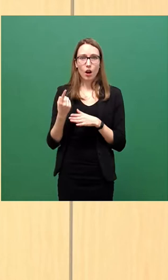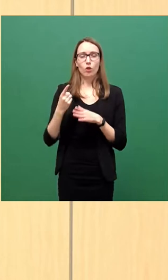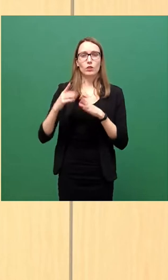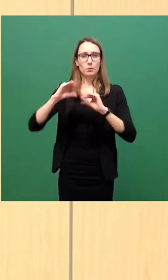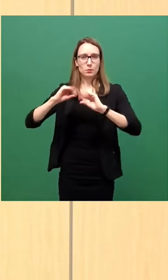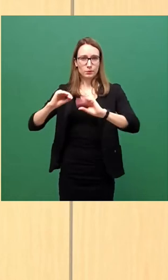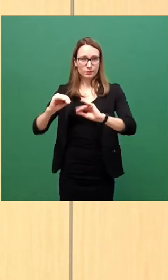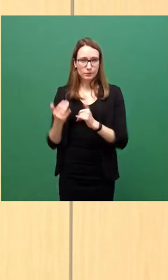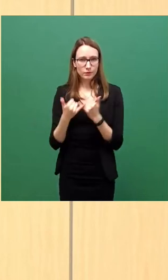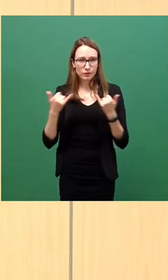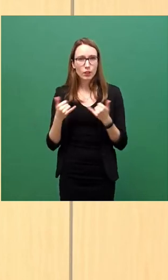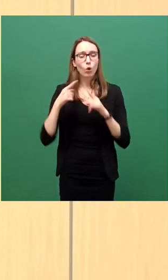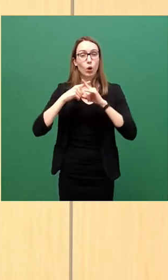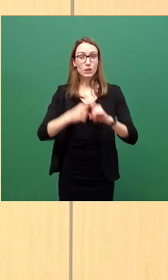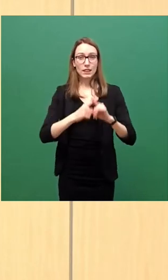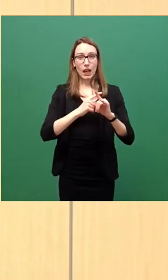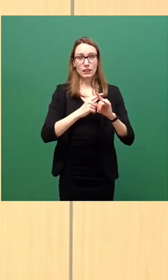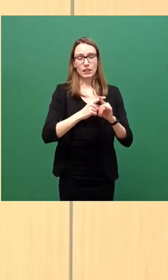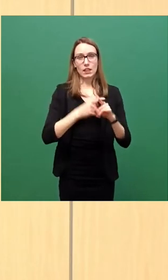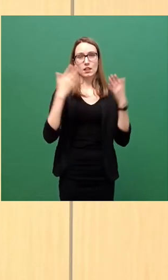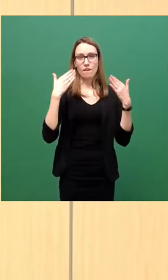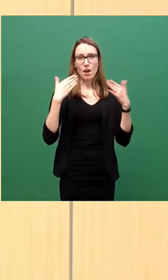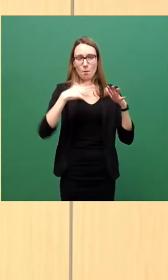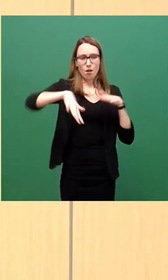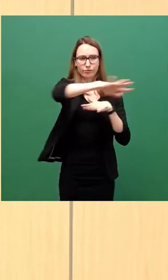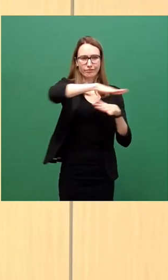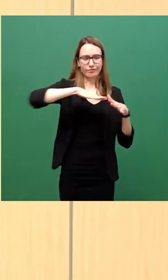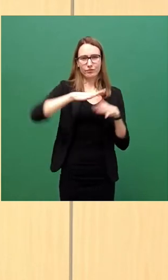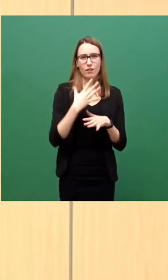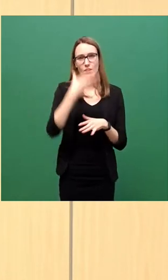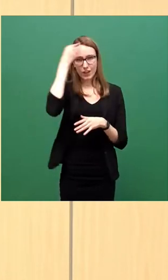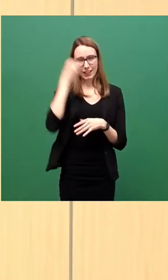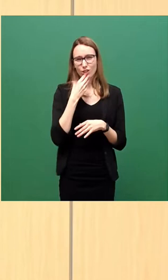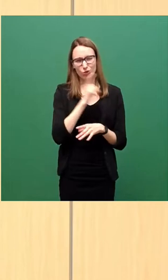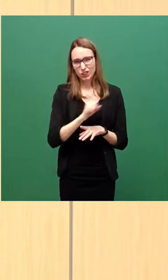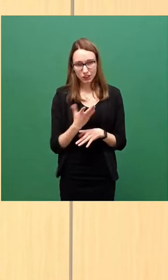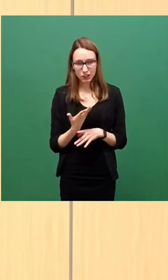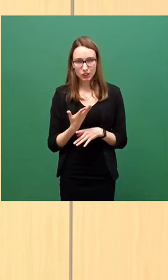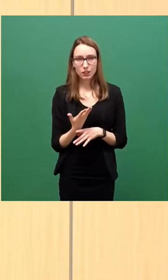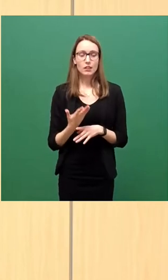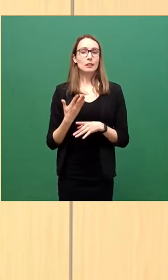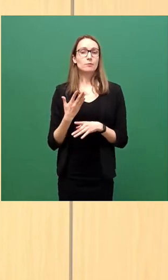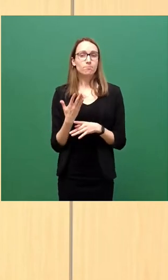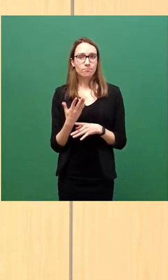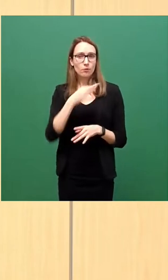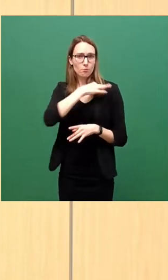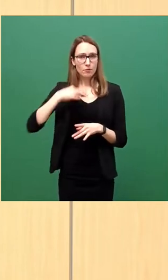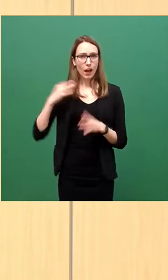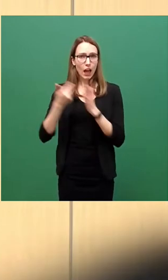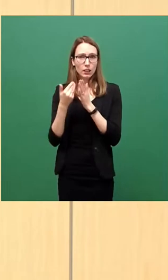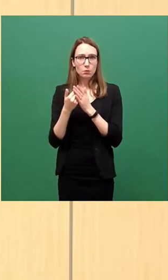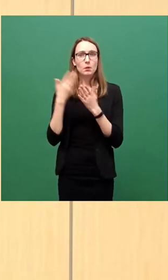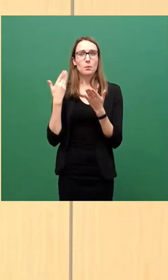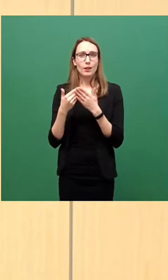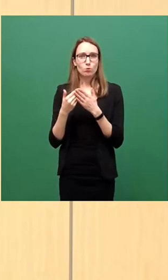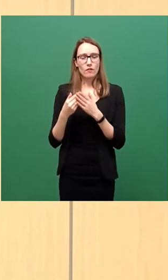zum Taxigewerbe, die wir ja auch nicht ganz vergessen wollen. Es stellt sich auch die Frage, warum wir solche Angebote nicht privaten Anbietern wie Clever Shuttle und anderen